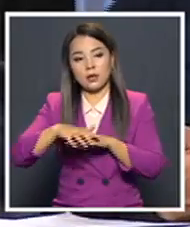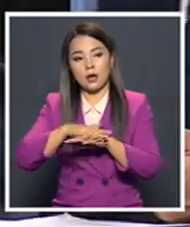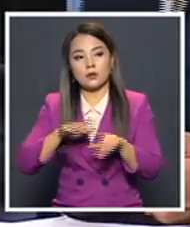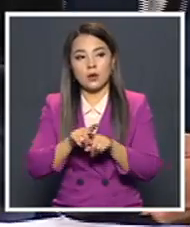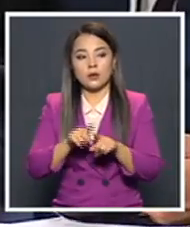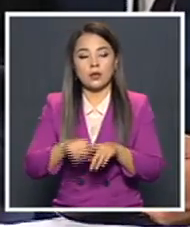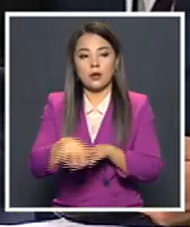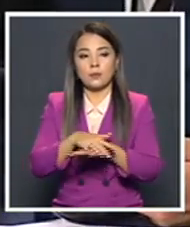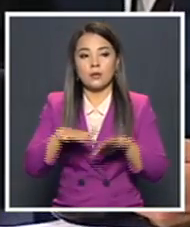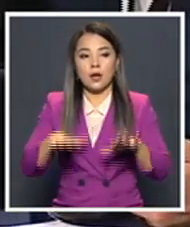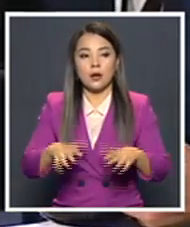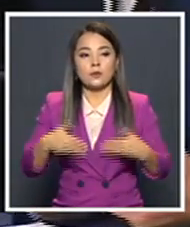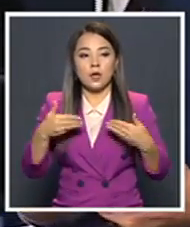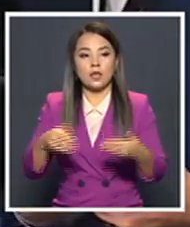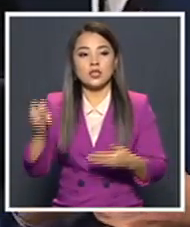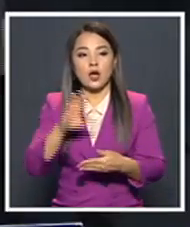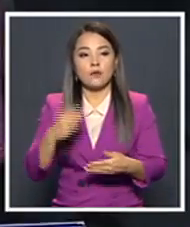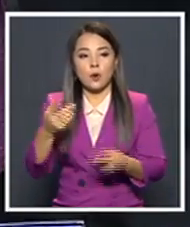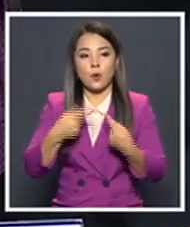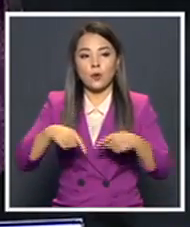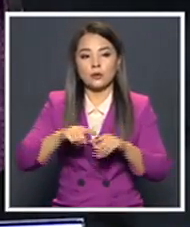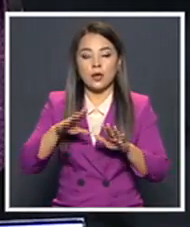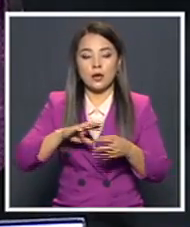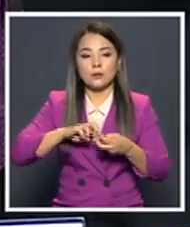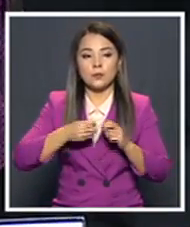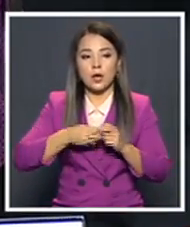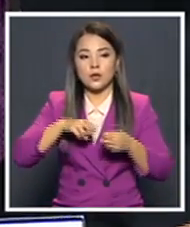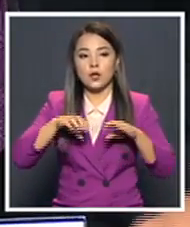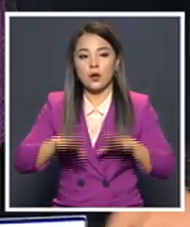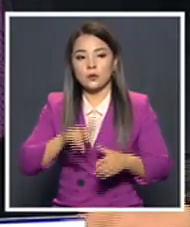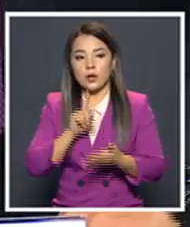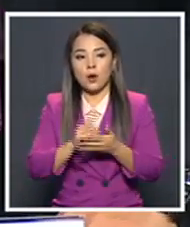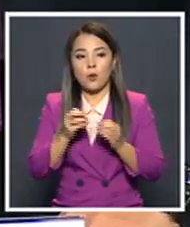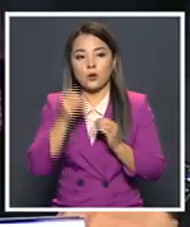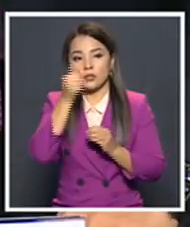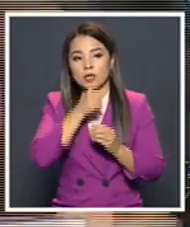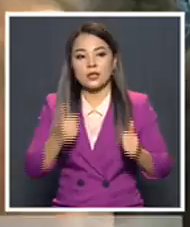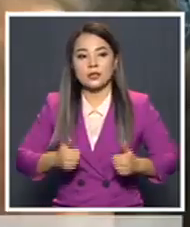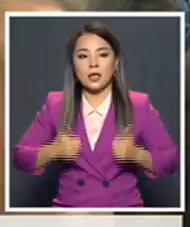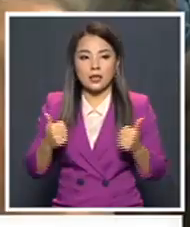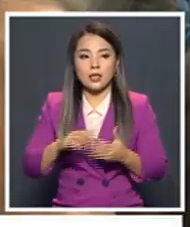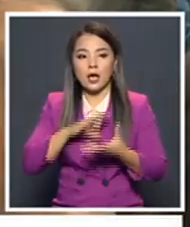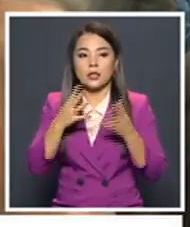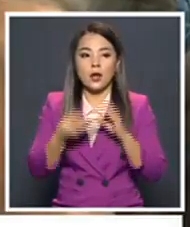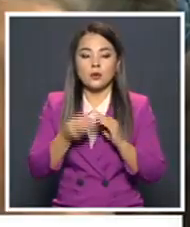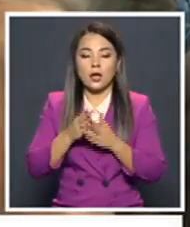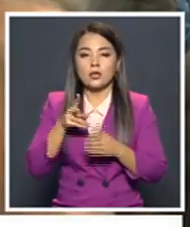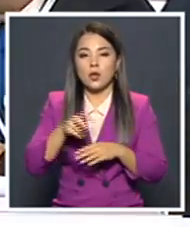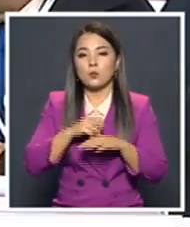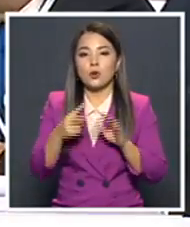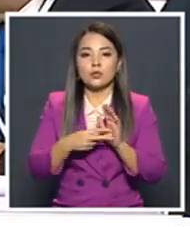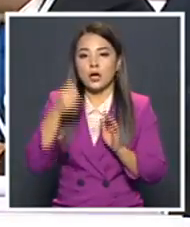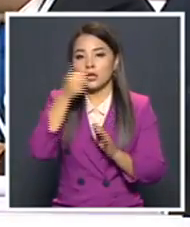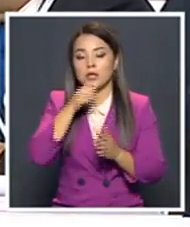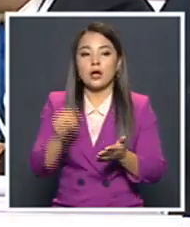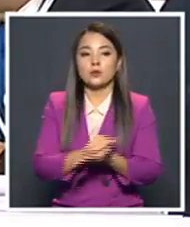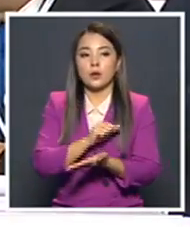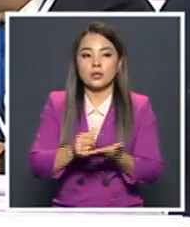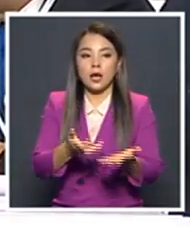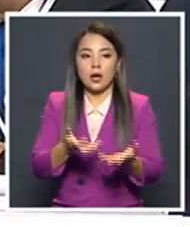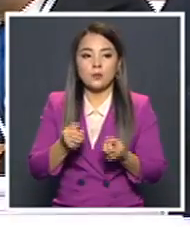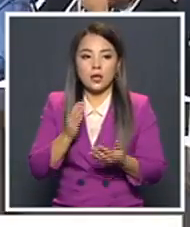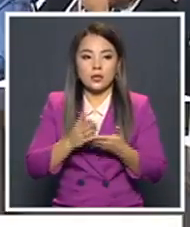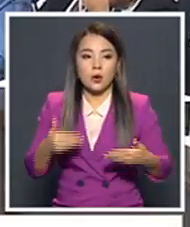роумингін алып тастау ұсынылды. Еуропалық одақ осы мәселені шешуге 10 жыл бойы тырысып, нәтижесінде тек 2017 жылы құжат қабылдау